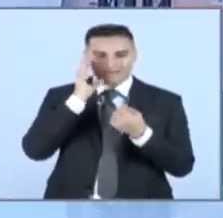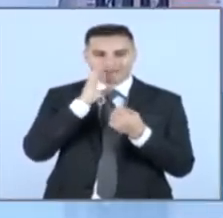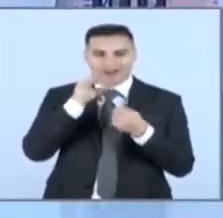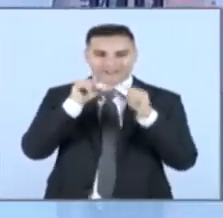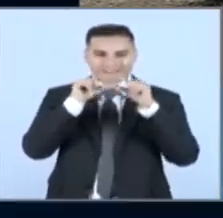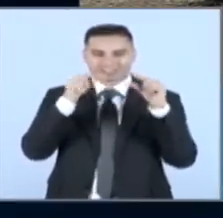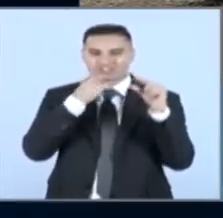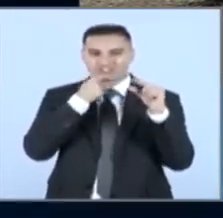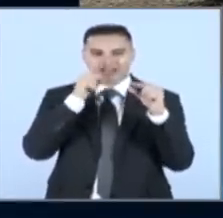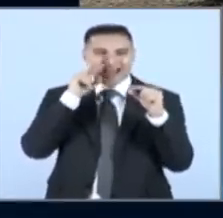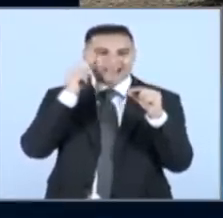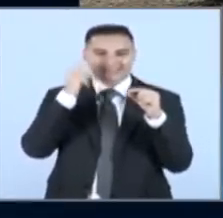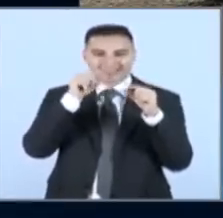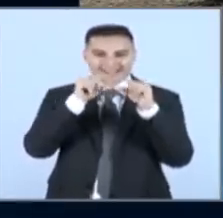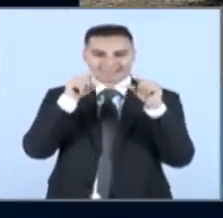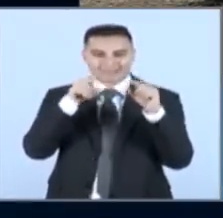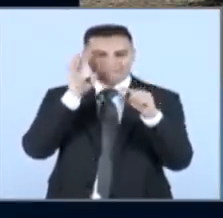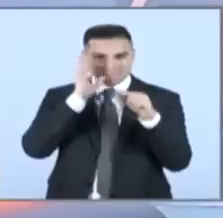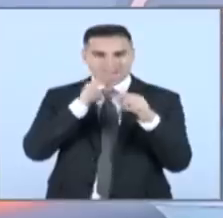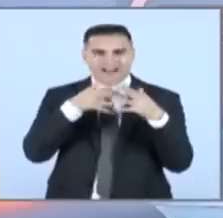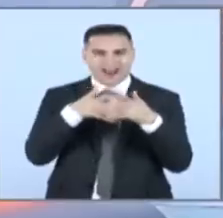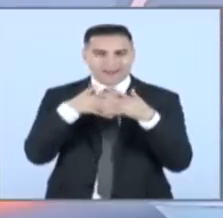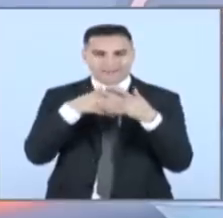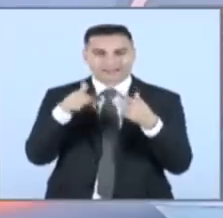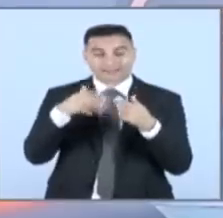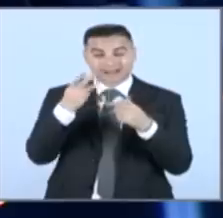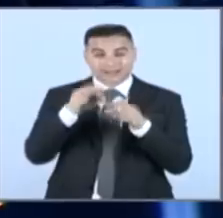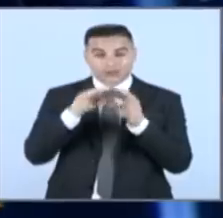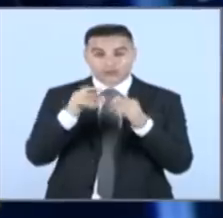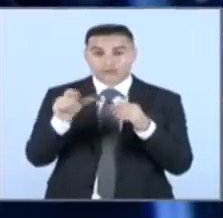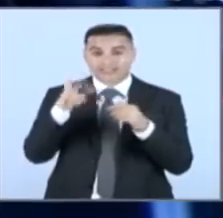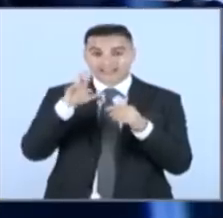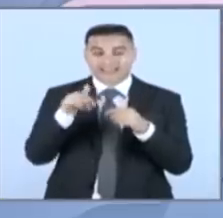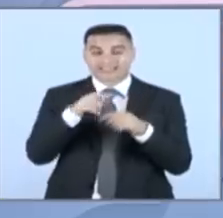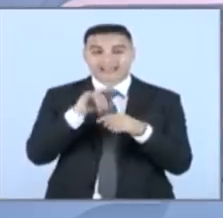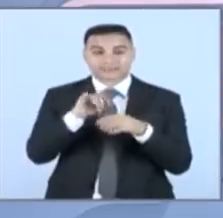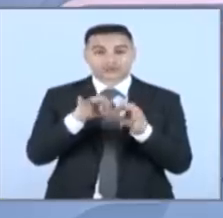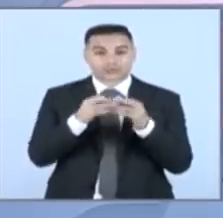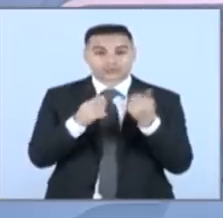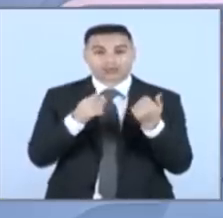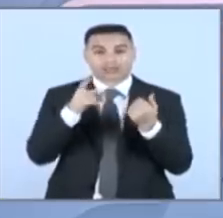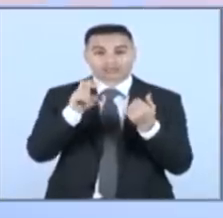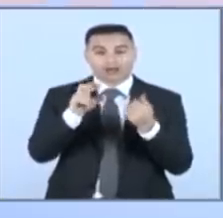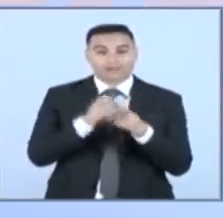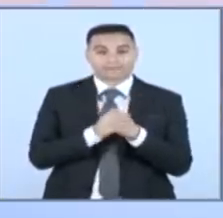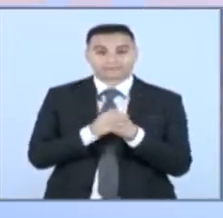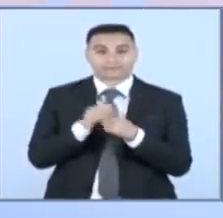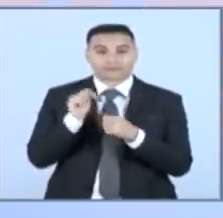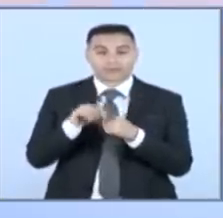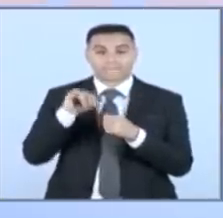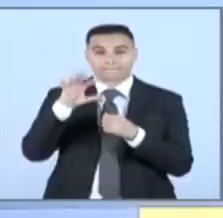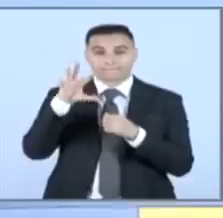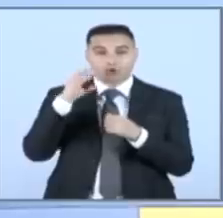1903. نتيجة غيرت 30 عائلة نيازي، 50 عائلة طه.